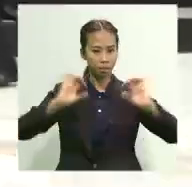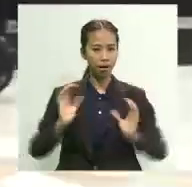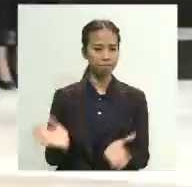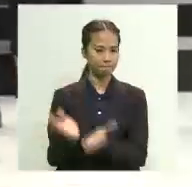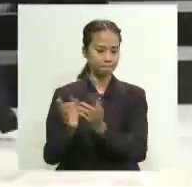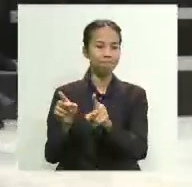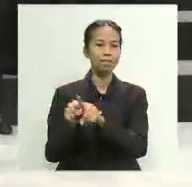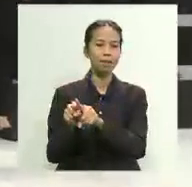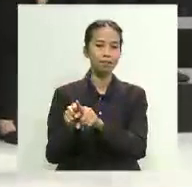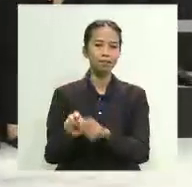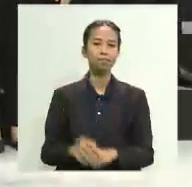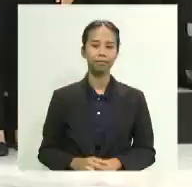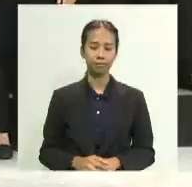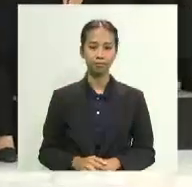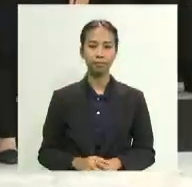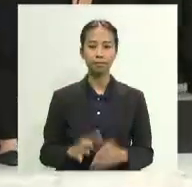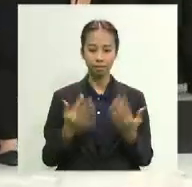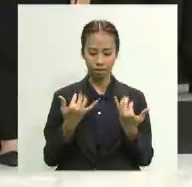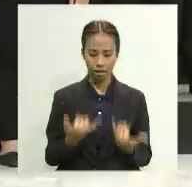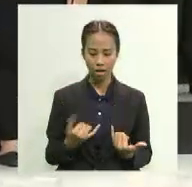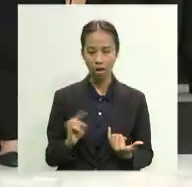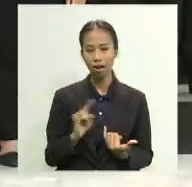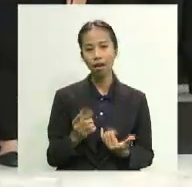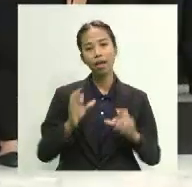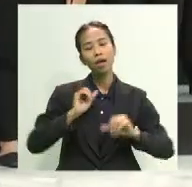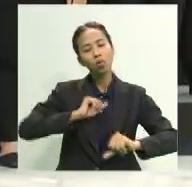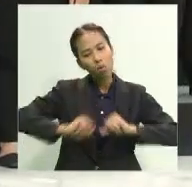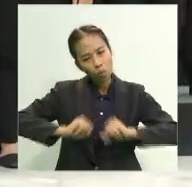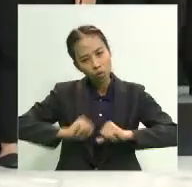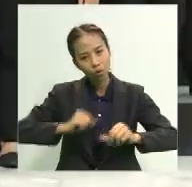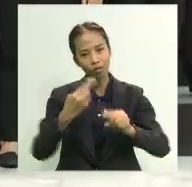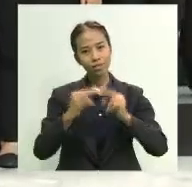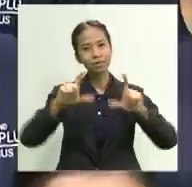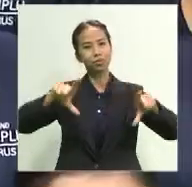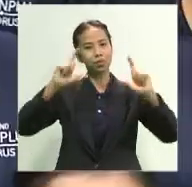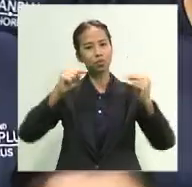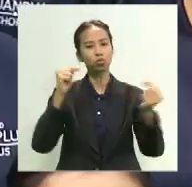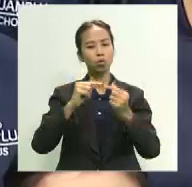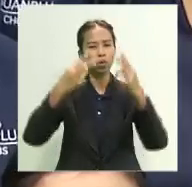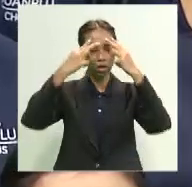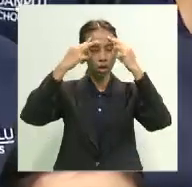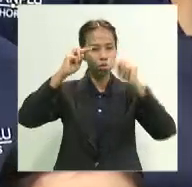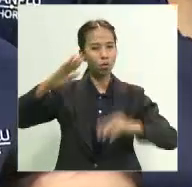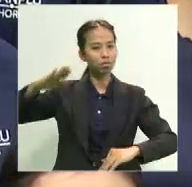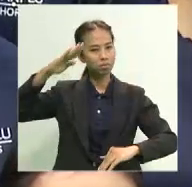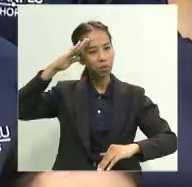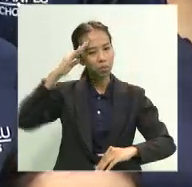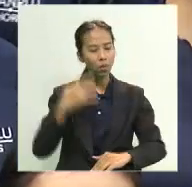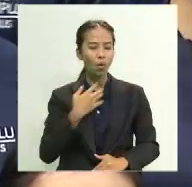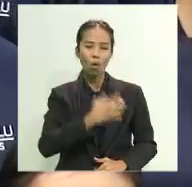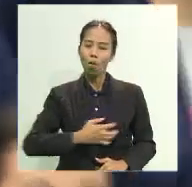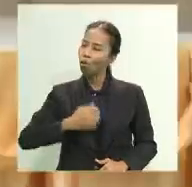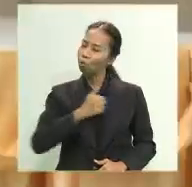แหมเวลาพอมีเยาวชนนะครับที่สร้างชื่อเสียงท่านจะนกว่าอาจจะอารมณ์ดีทุกครั้งนะครับที่ได้มีโอกาสพบปะกับน้องๆเหล่านี้น